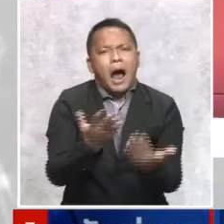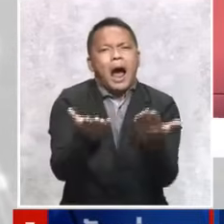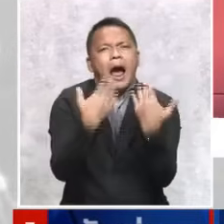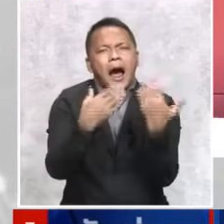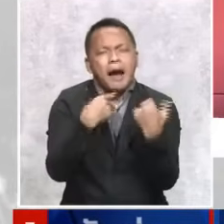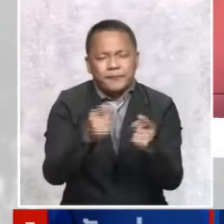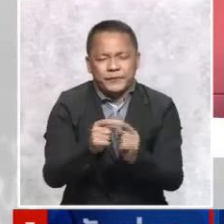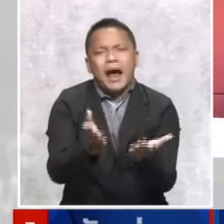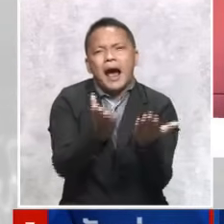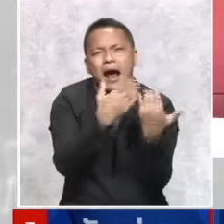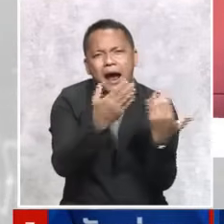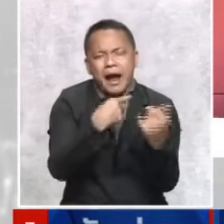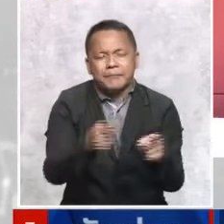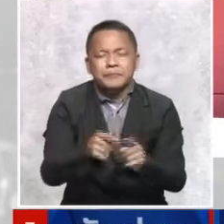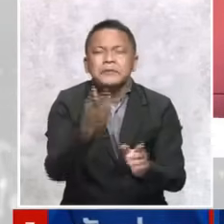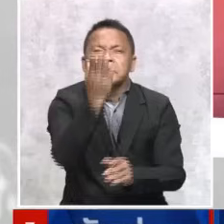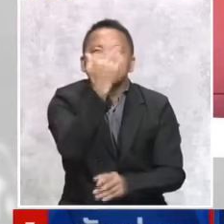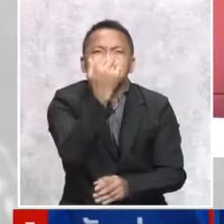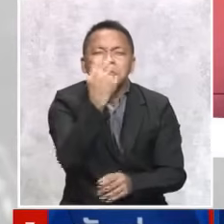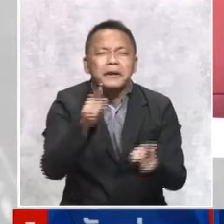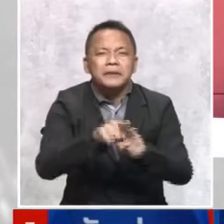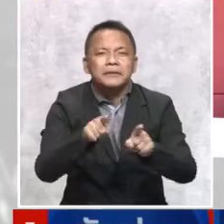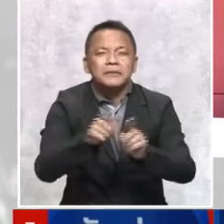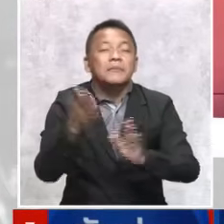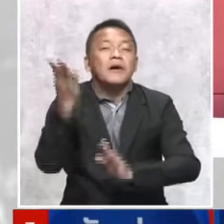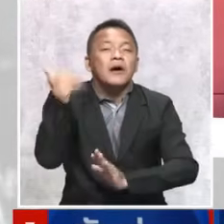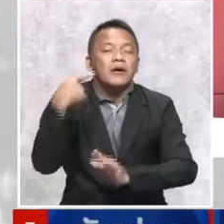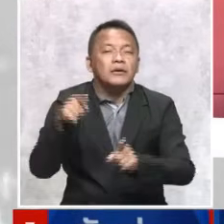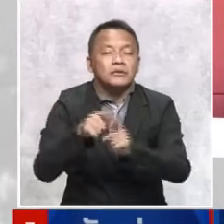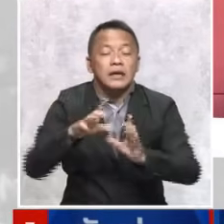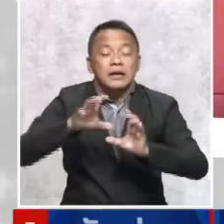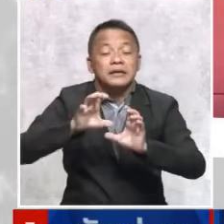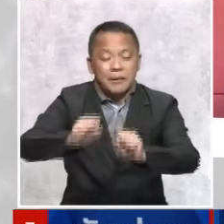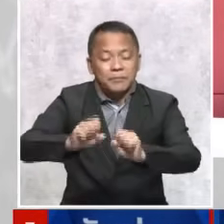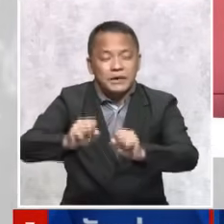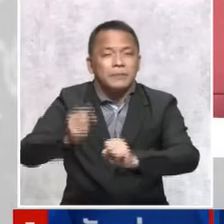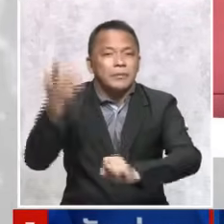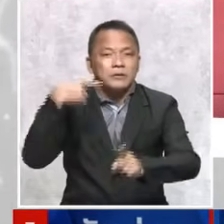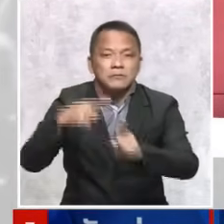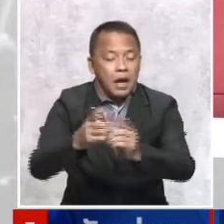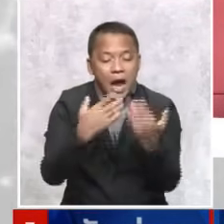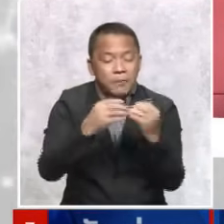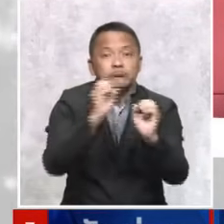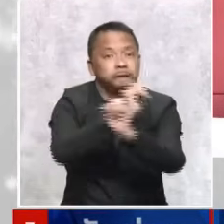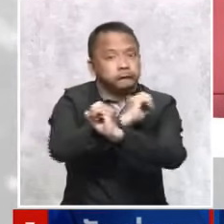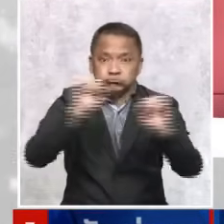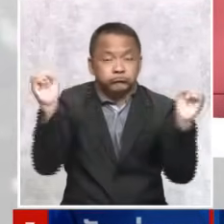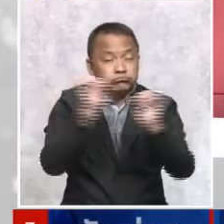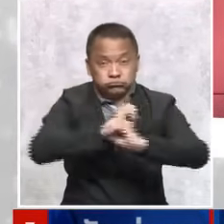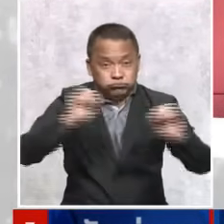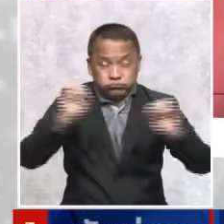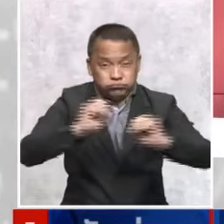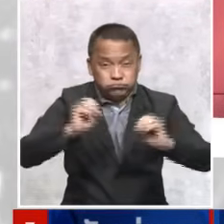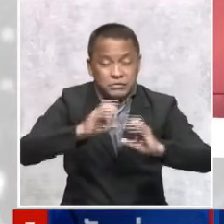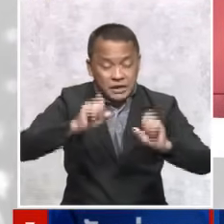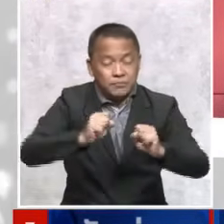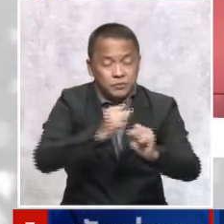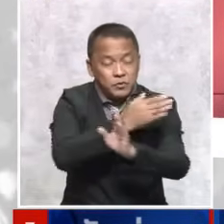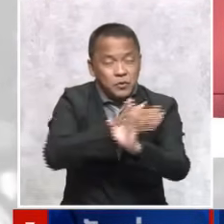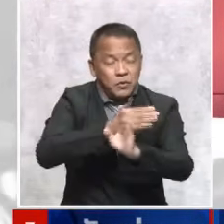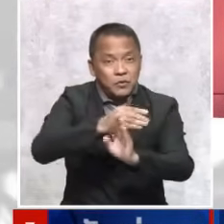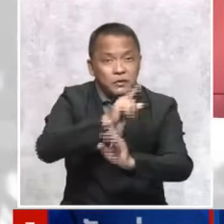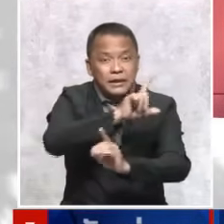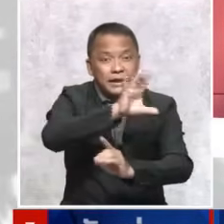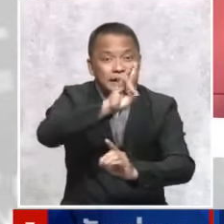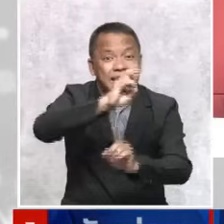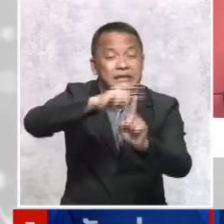บน้ำมากๆเพราะว่าเนื่องจากตอนช่วงที่ถูกจับกุมเนี่ยคือไม่ได้อาบน้ำเลย โอ้โหถูกจับไปตั้งแต่7ตุ